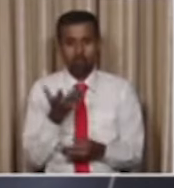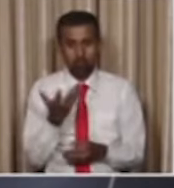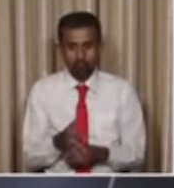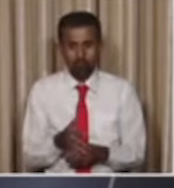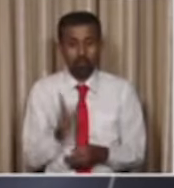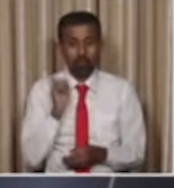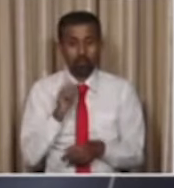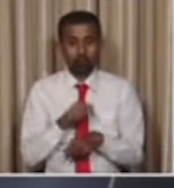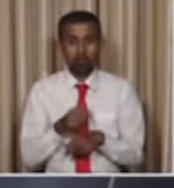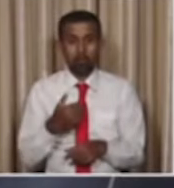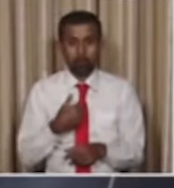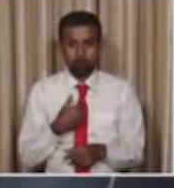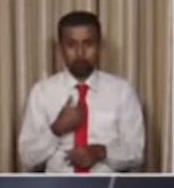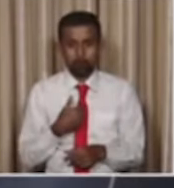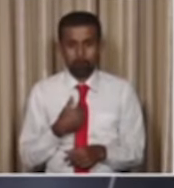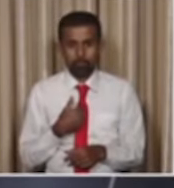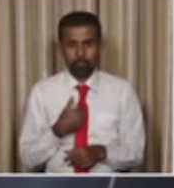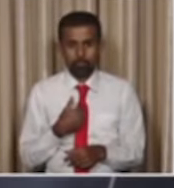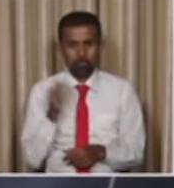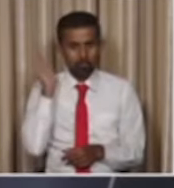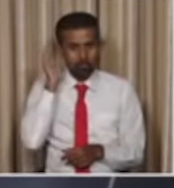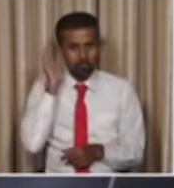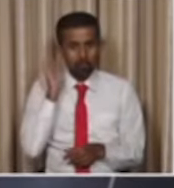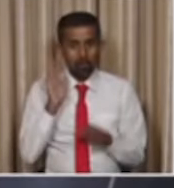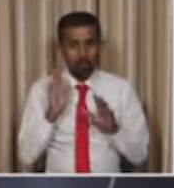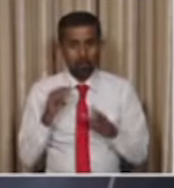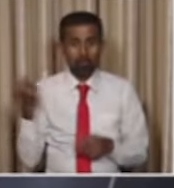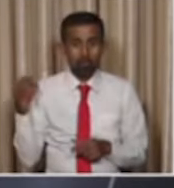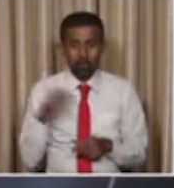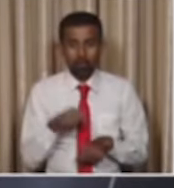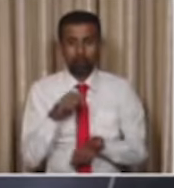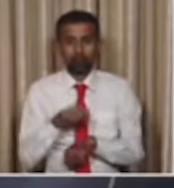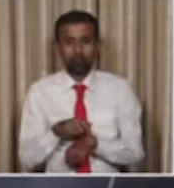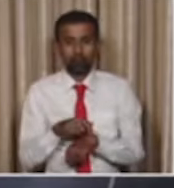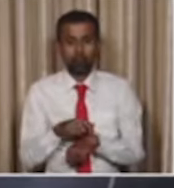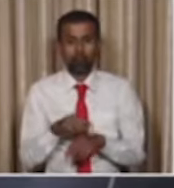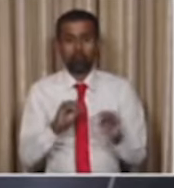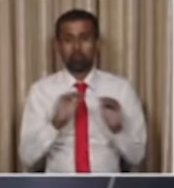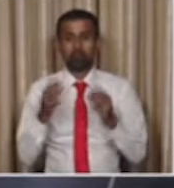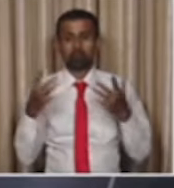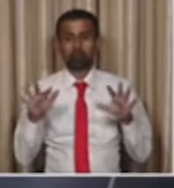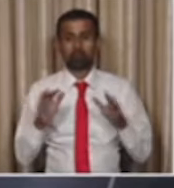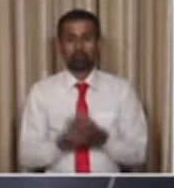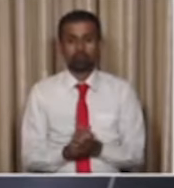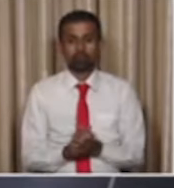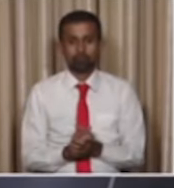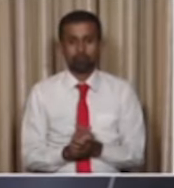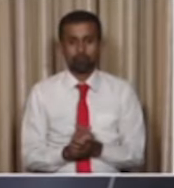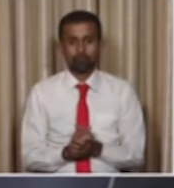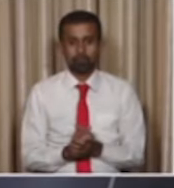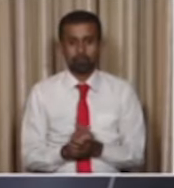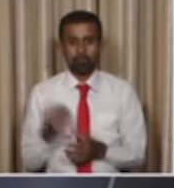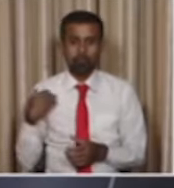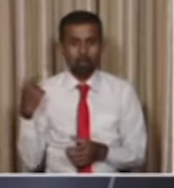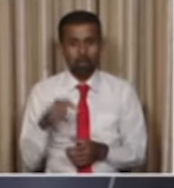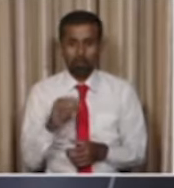හැබැයි ඒ වෙලාවේ දැන් මම මට ආරංචි ලැබිලා අවසන් කරති කියලා එන්න ලෑස්තිනකොට සභාවන් තියලා නමුත් පොඩක් ඉන්න කියන්නේ මම මම එතකොට